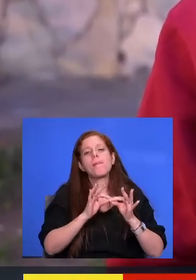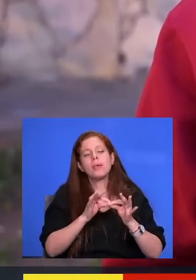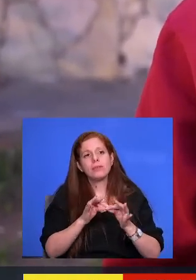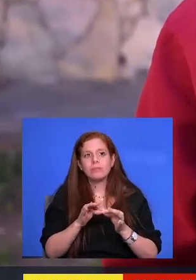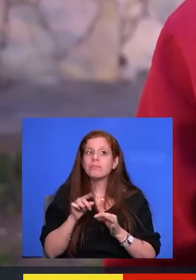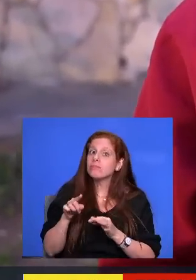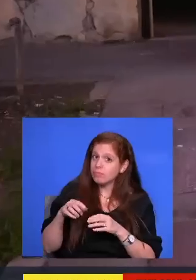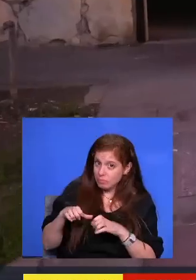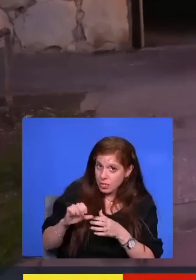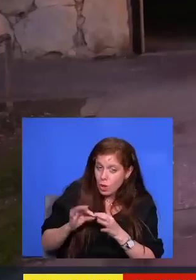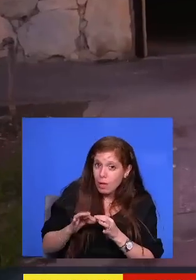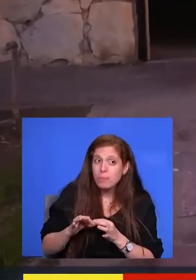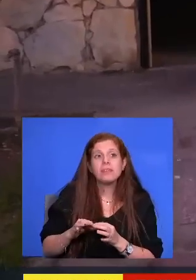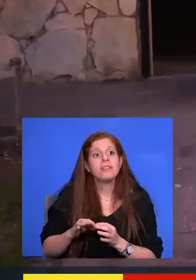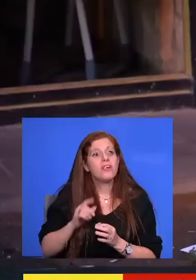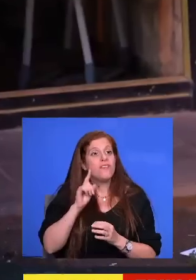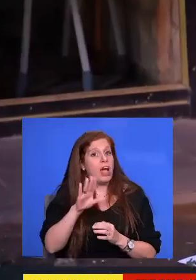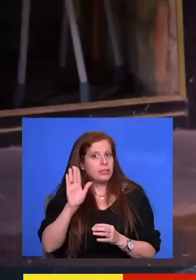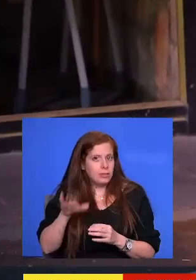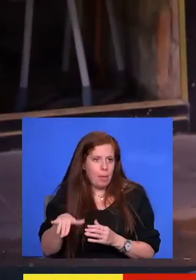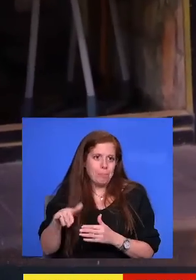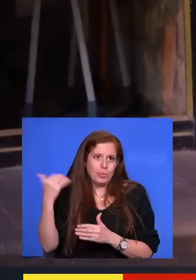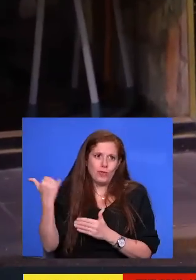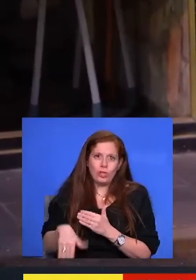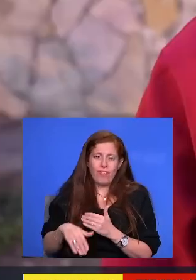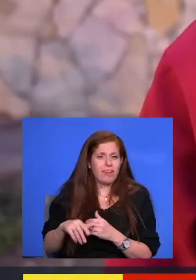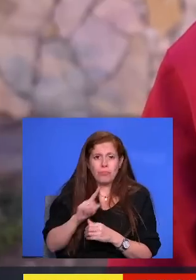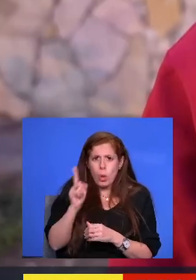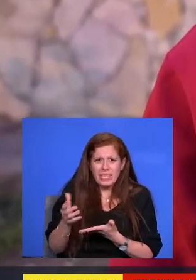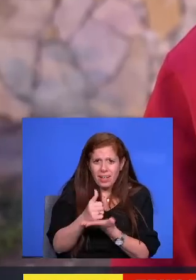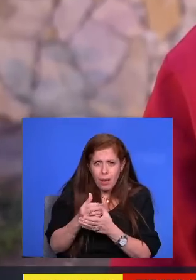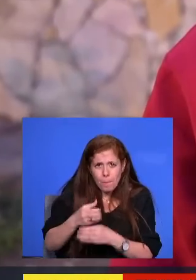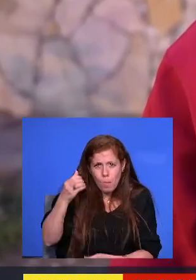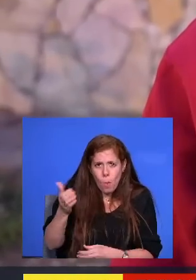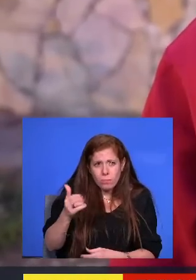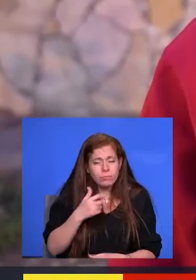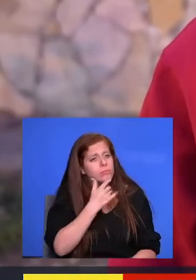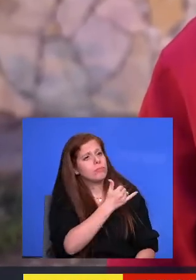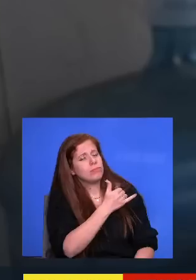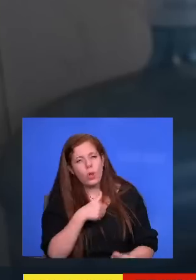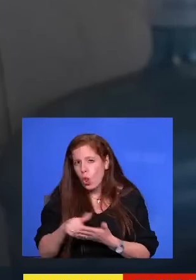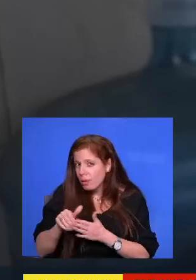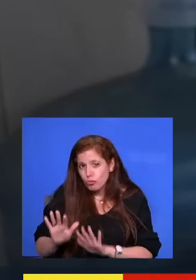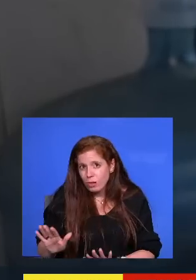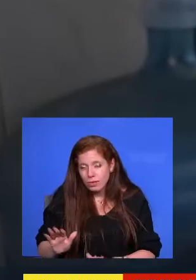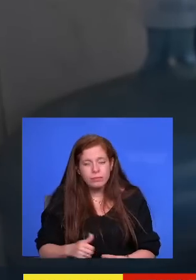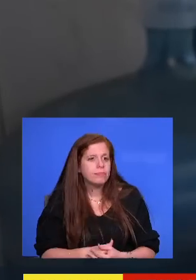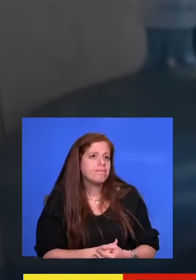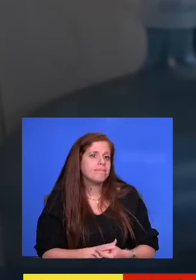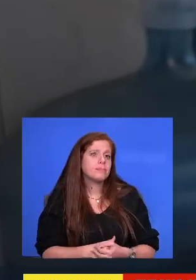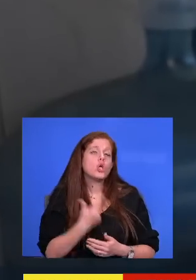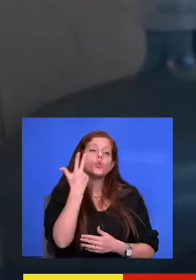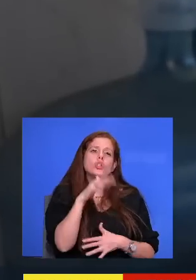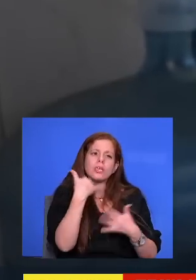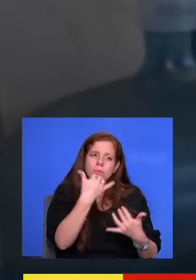אולימפי. ואז גם יהיה בסופו של דבר סוף לבקבוקים, נכון? לא תמשיך עם זה. שלושה סיפורים שיש